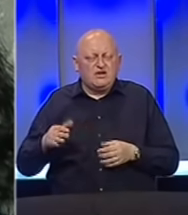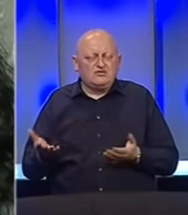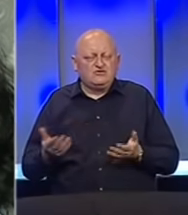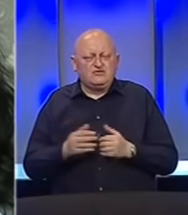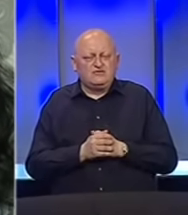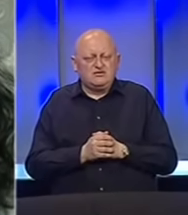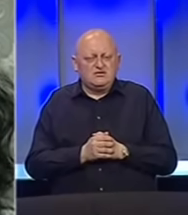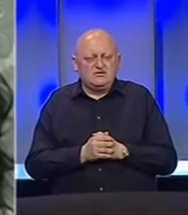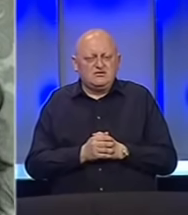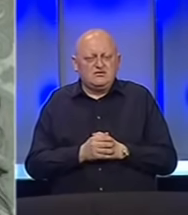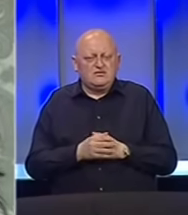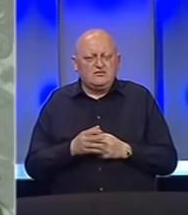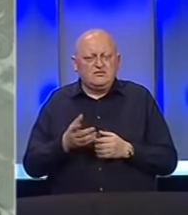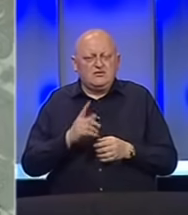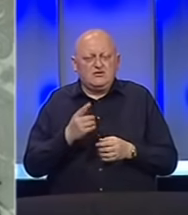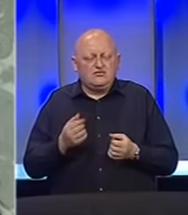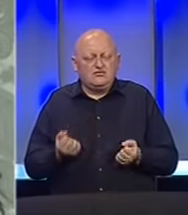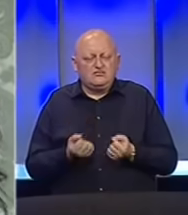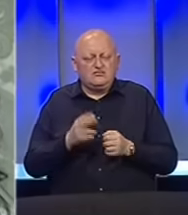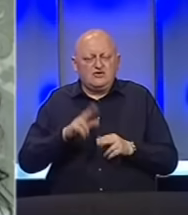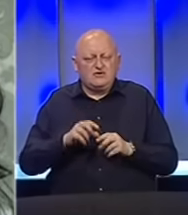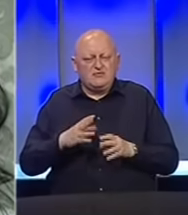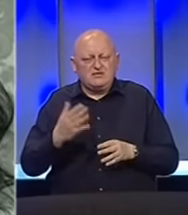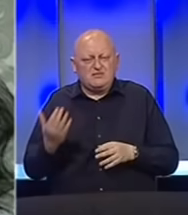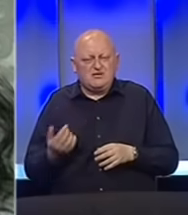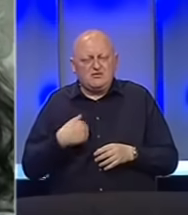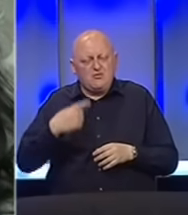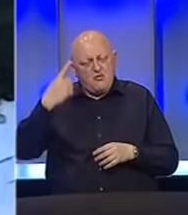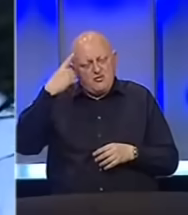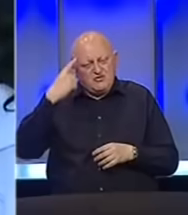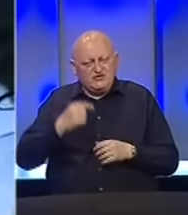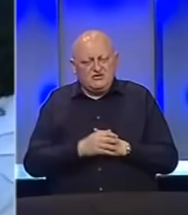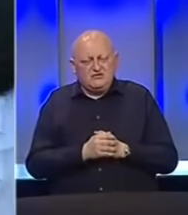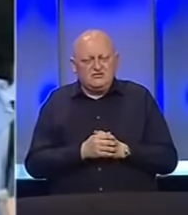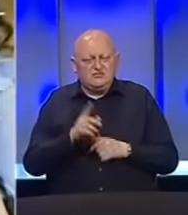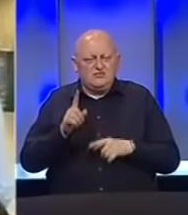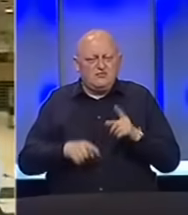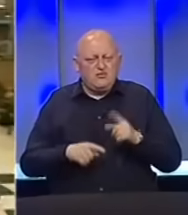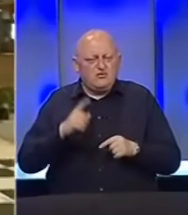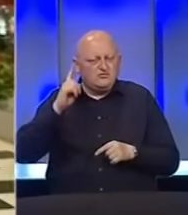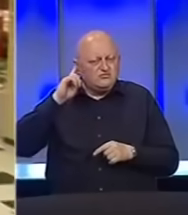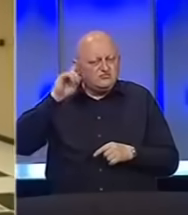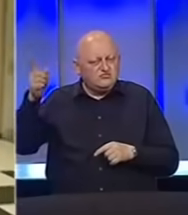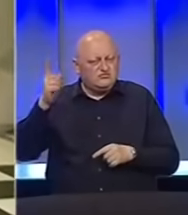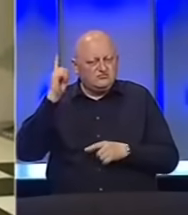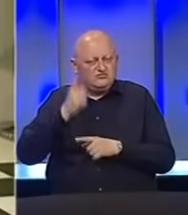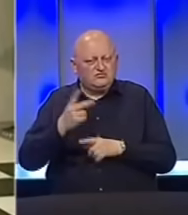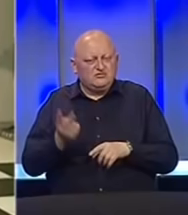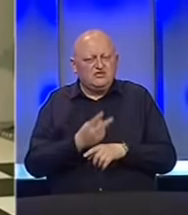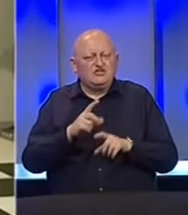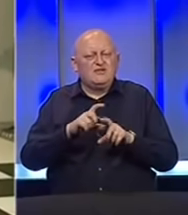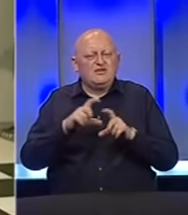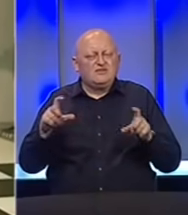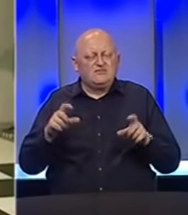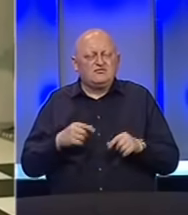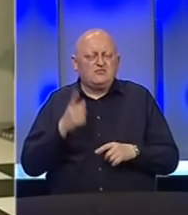i suludo je ostaviti nekog bez plate, u mom mišljenju. Pojedini su se oglušili o naredbe državnih